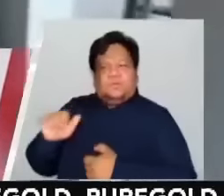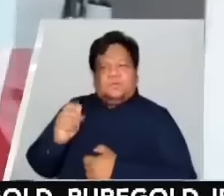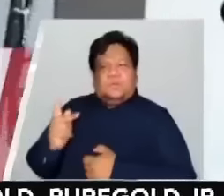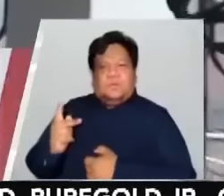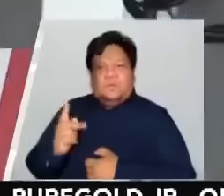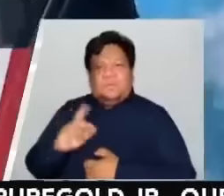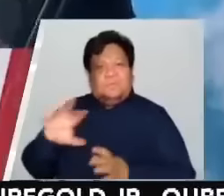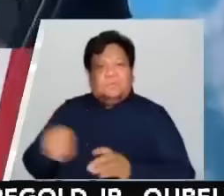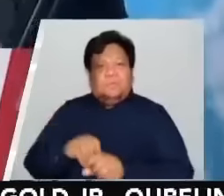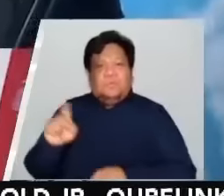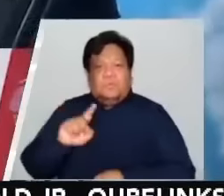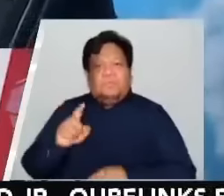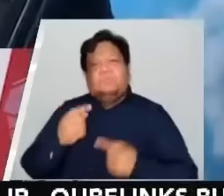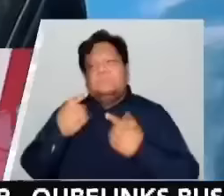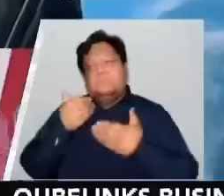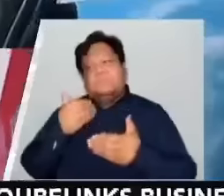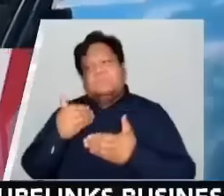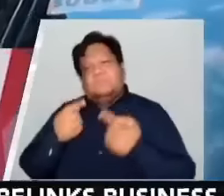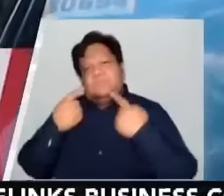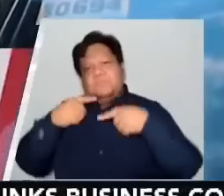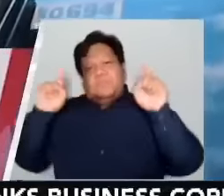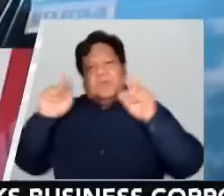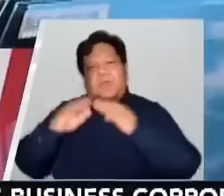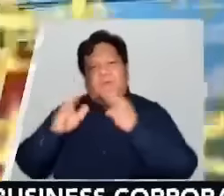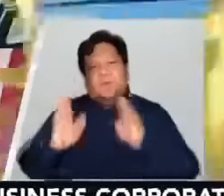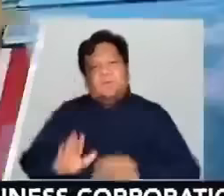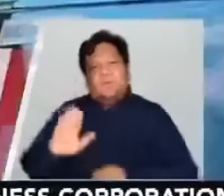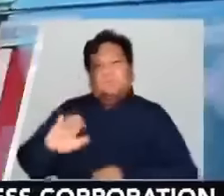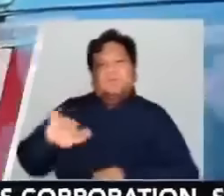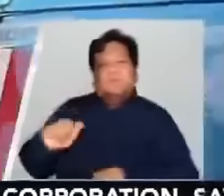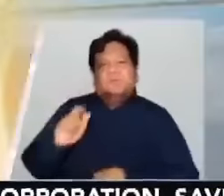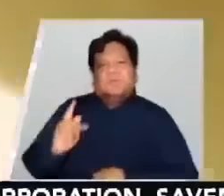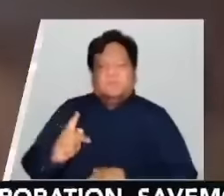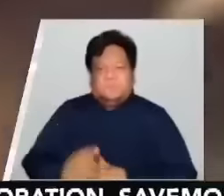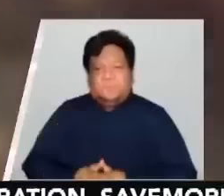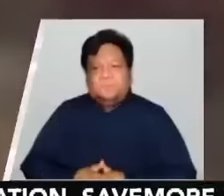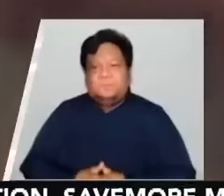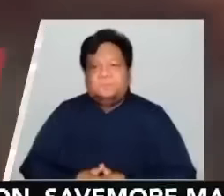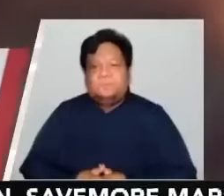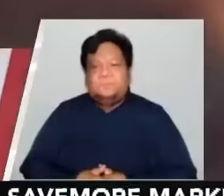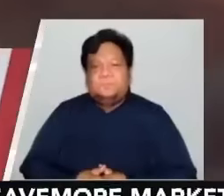ng dream house ni birthday boy Jack.